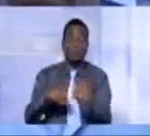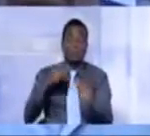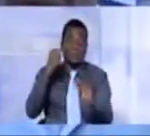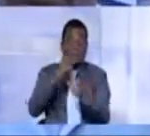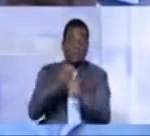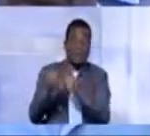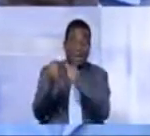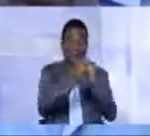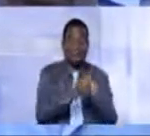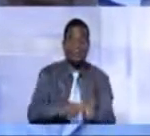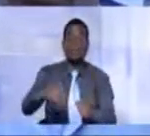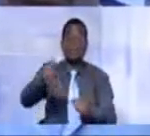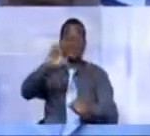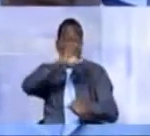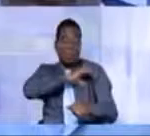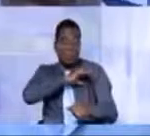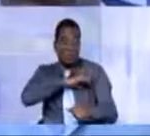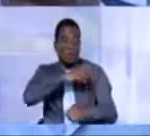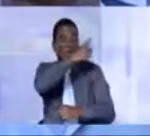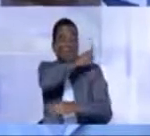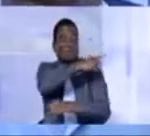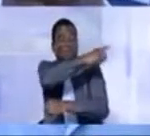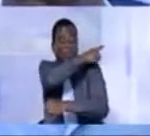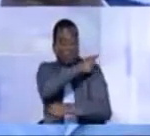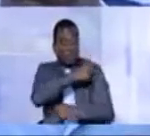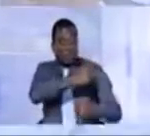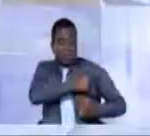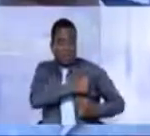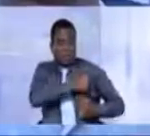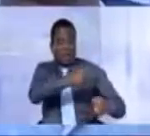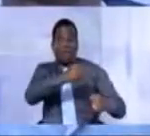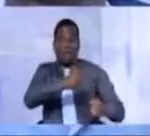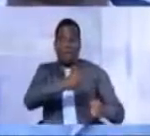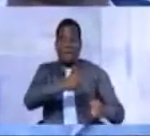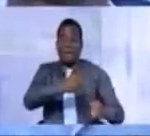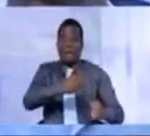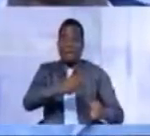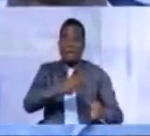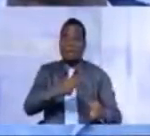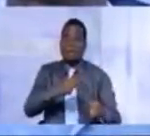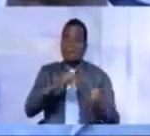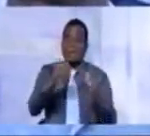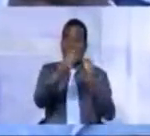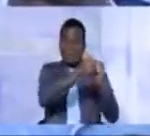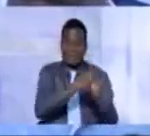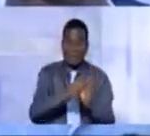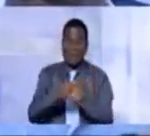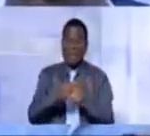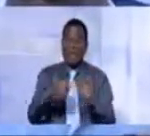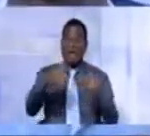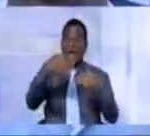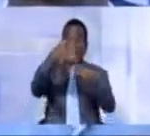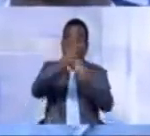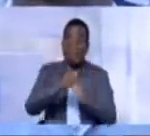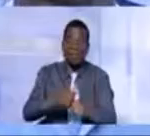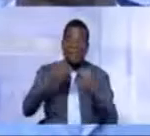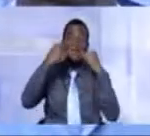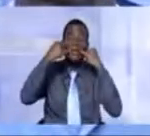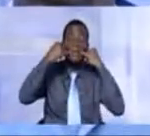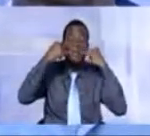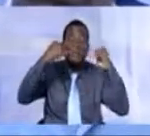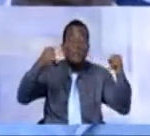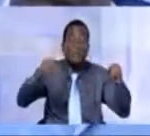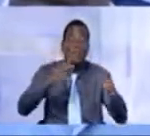donc, tant que vous n'avez pas un rapport intéressant avec la population, de sorte à avoir les